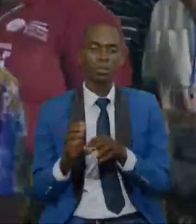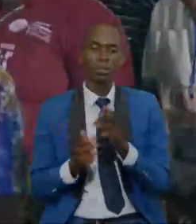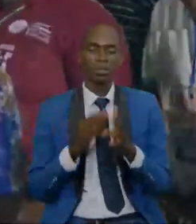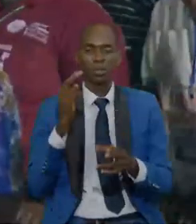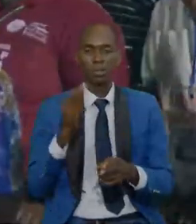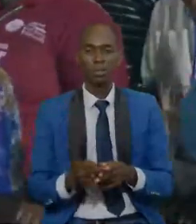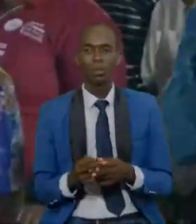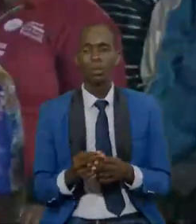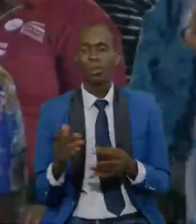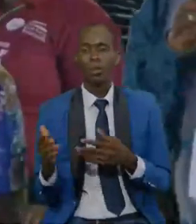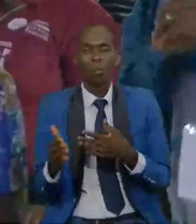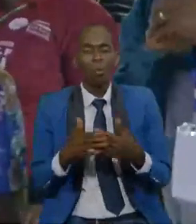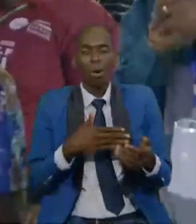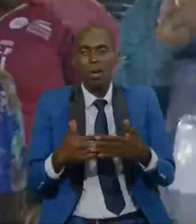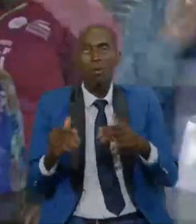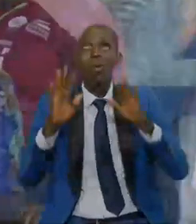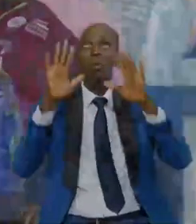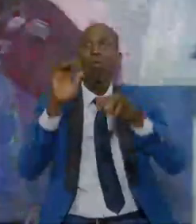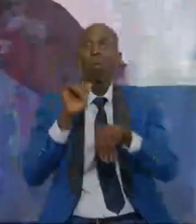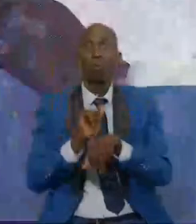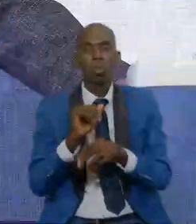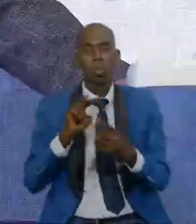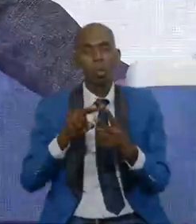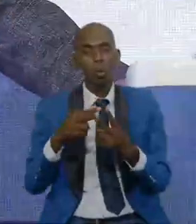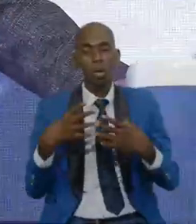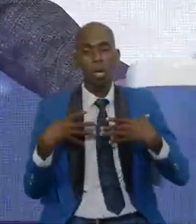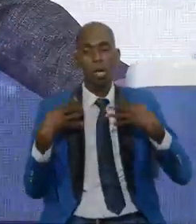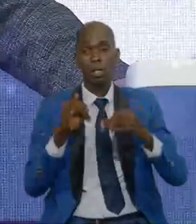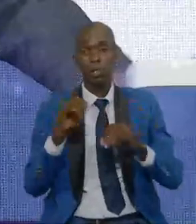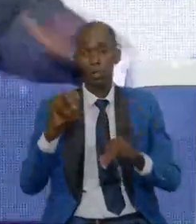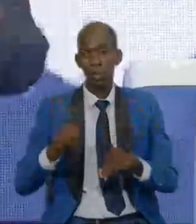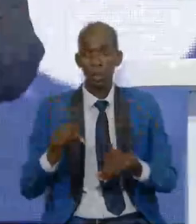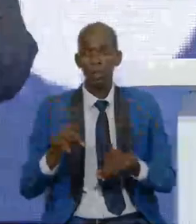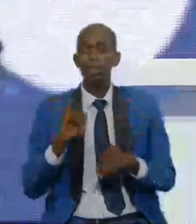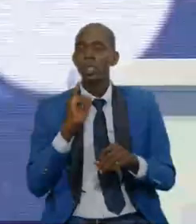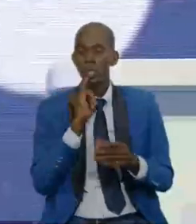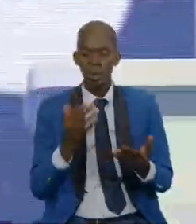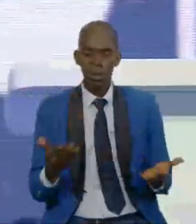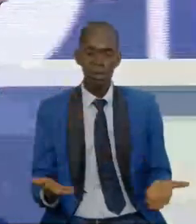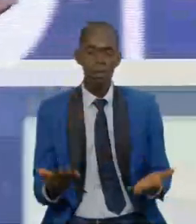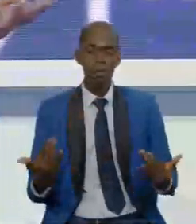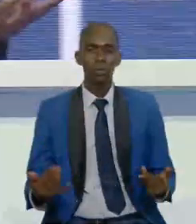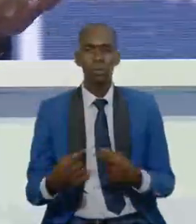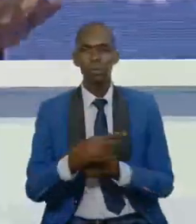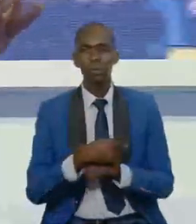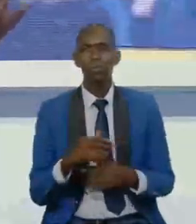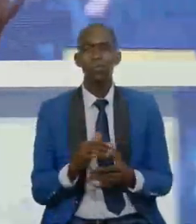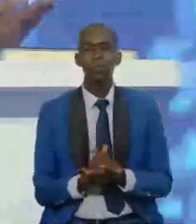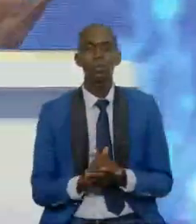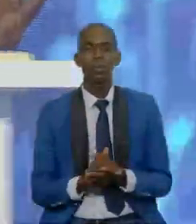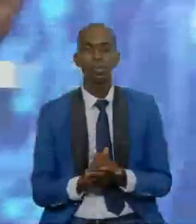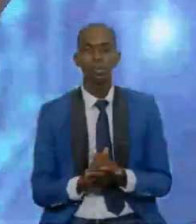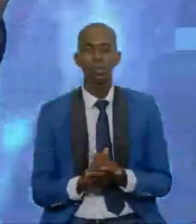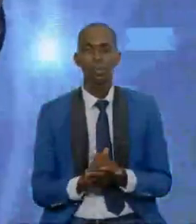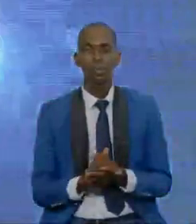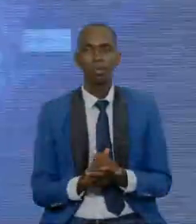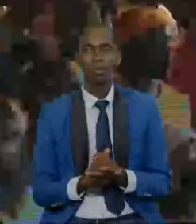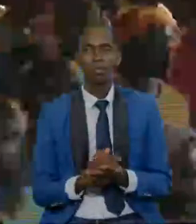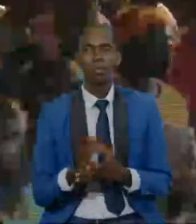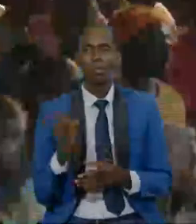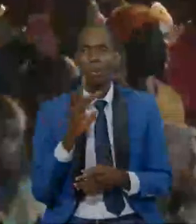La paralysie va disparaître. Quel que soit le miracle de guérison dont vous avez besoin est disponible ce